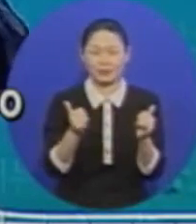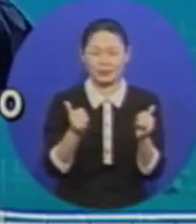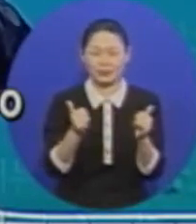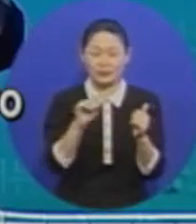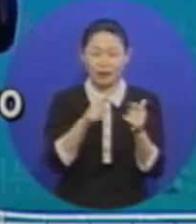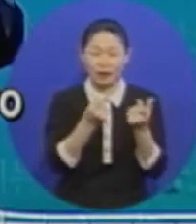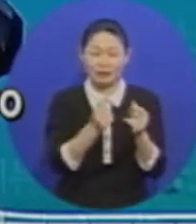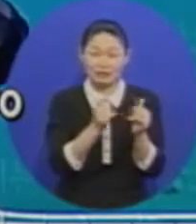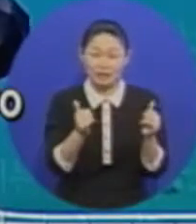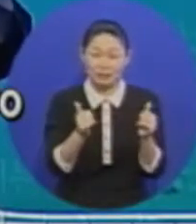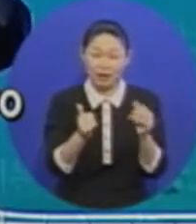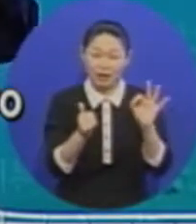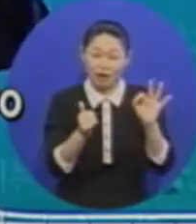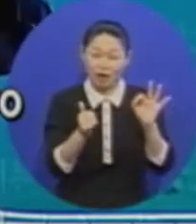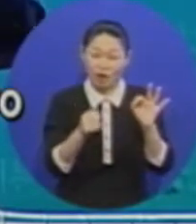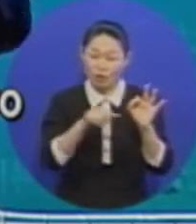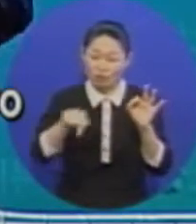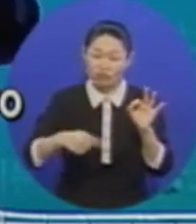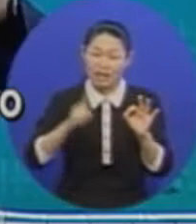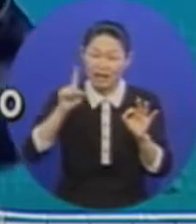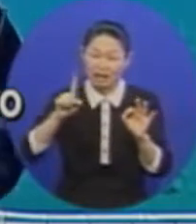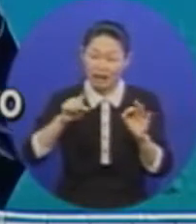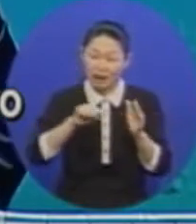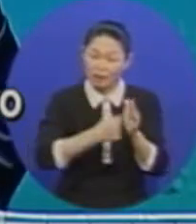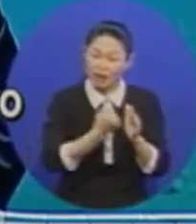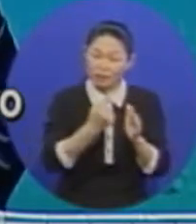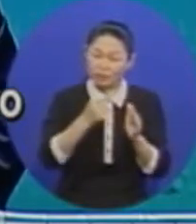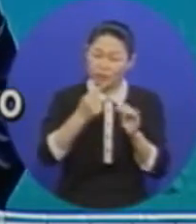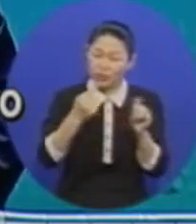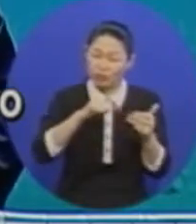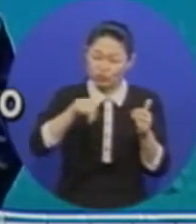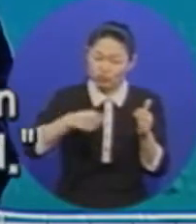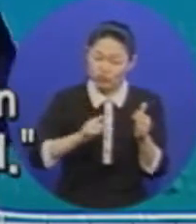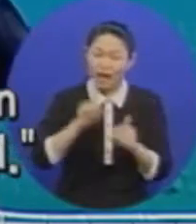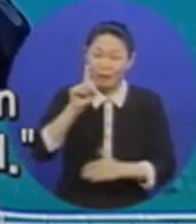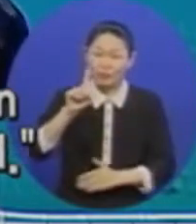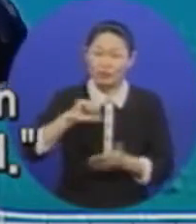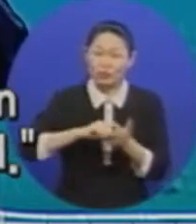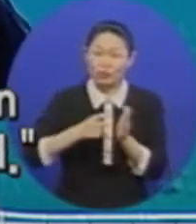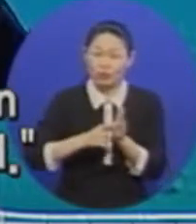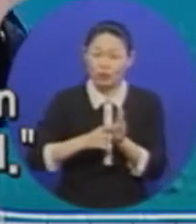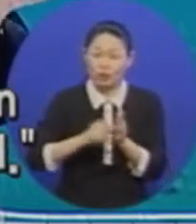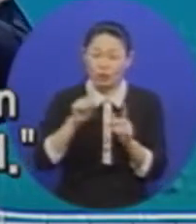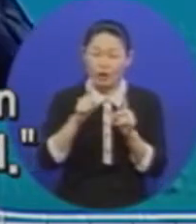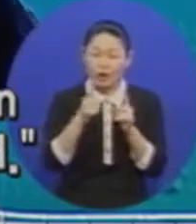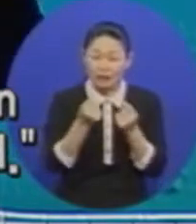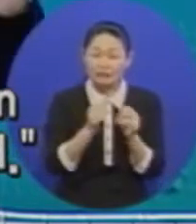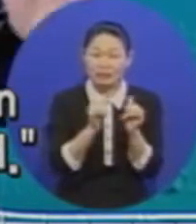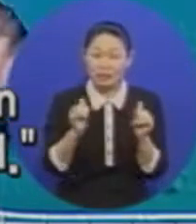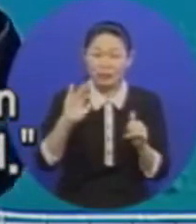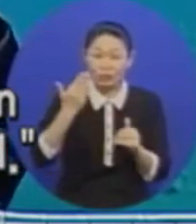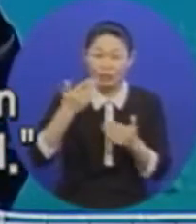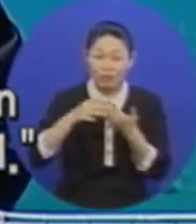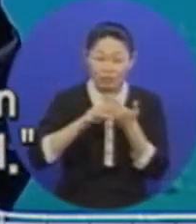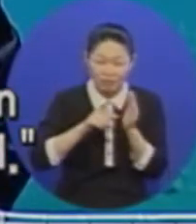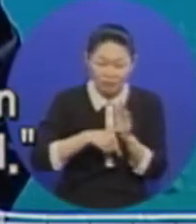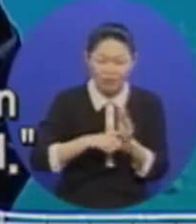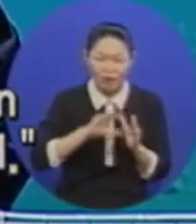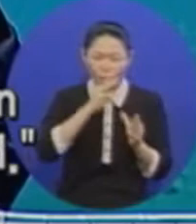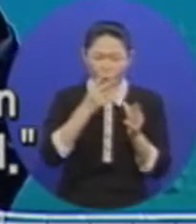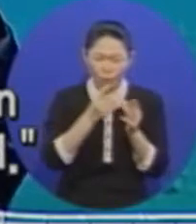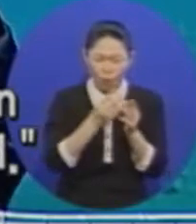사람들은 10명의 1 100명의 1 2 그런 정도밖에 아니잖아요 그런 사람들이 되어야 얹어 나다 고 말할 수